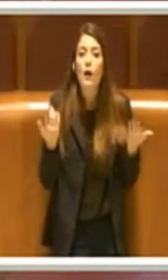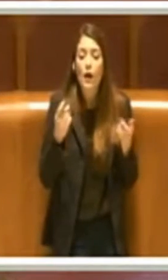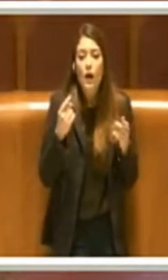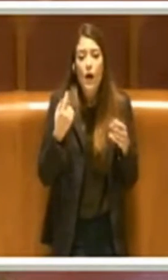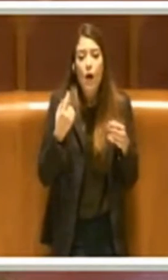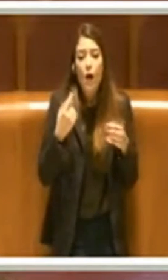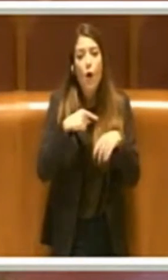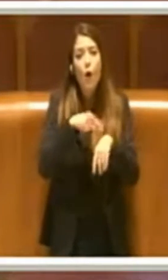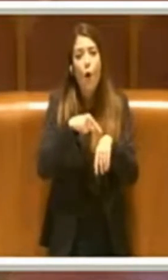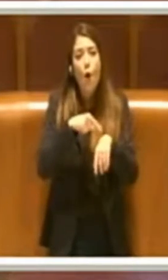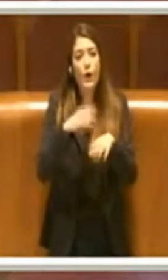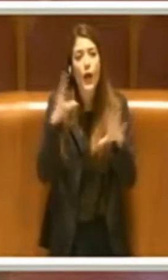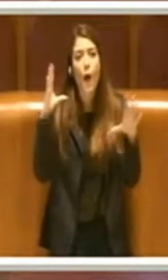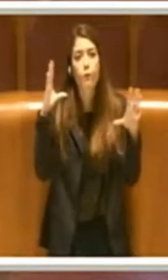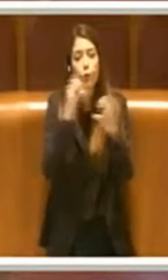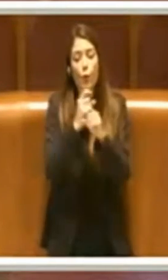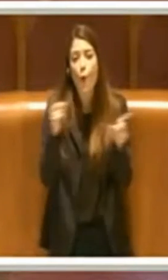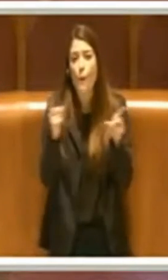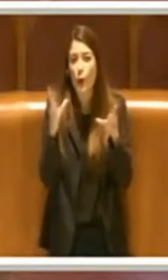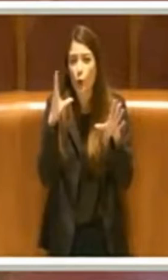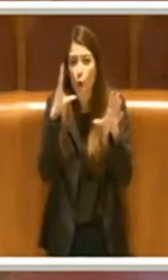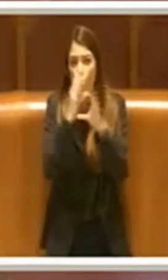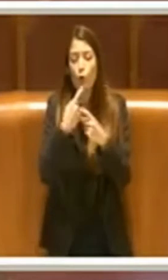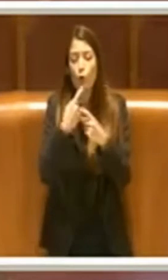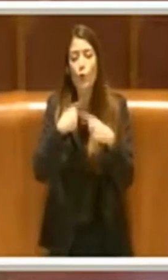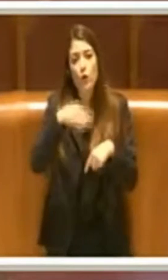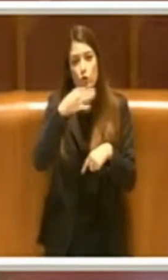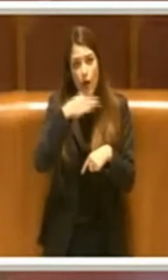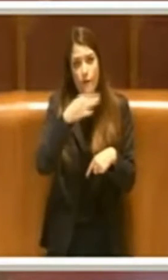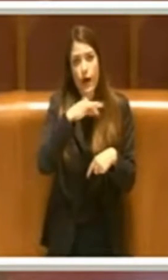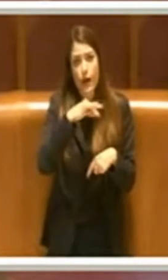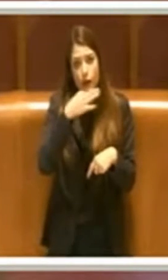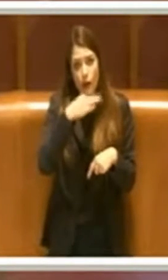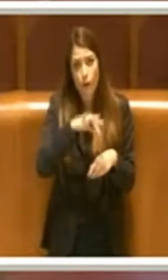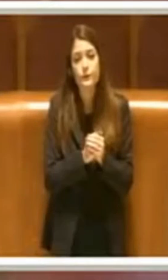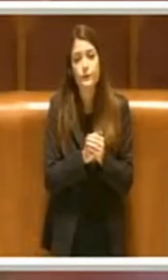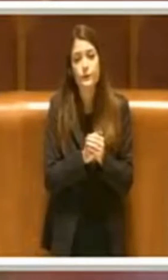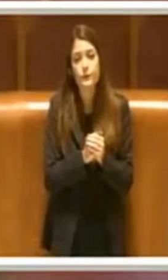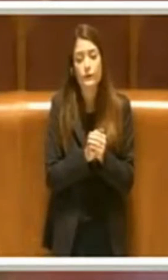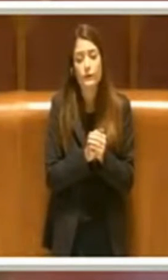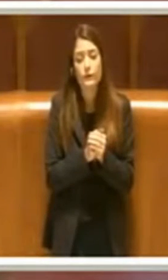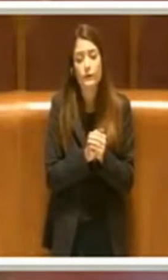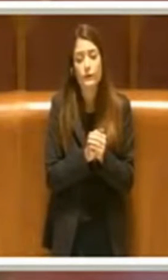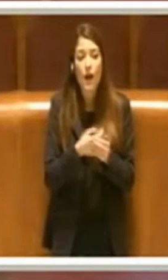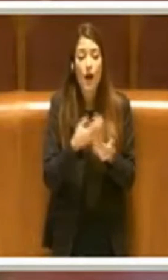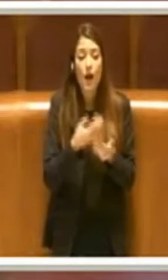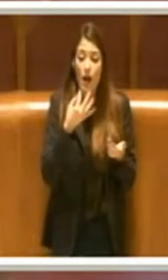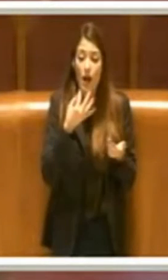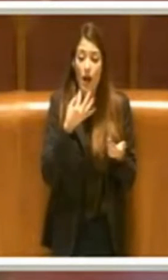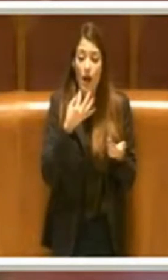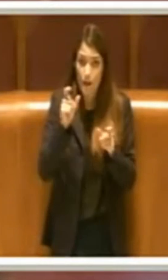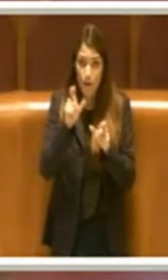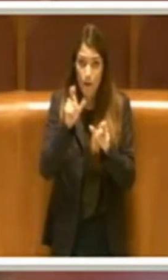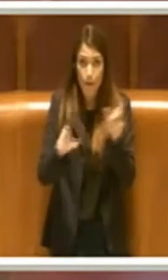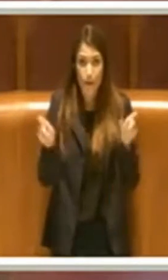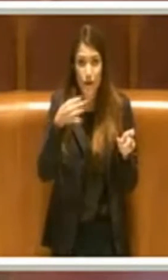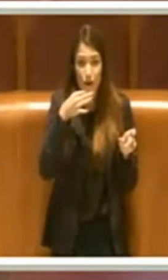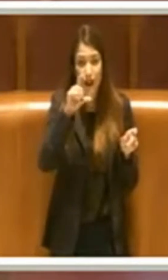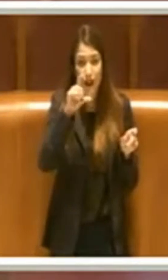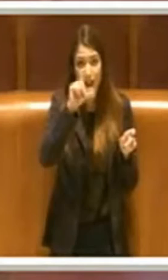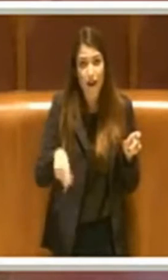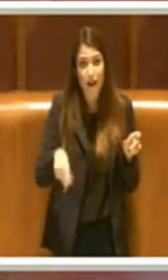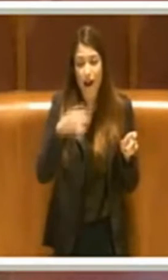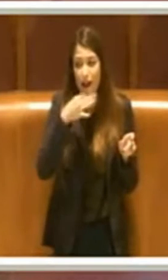ma ce la faremo, e questa è la parte importante, ce la faremo. Le capacità del popolo italiano le conoscono tutti,